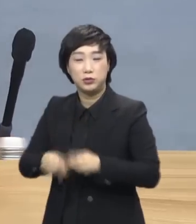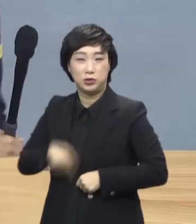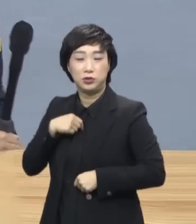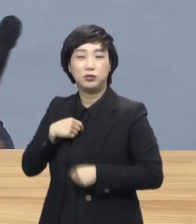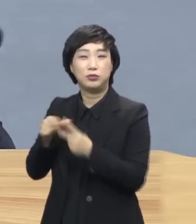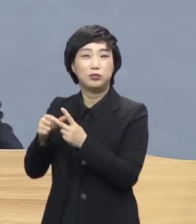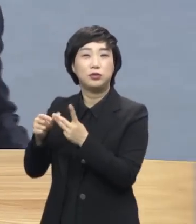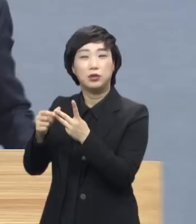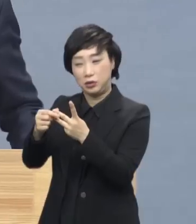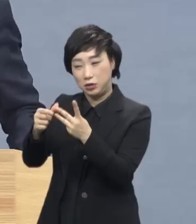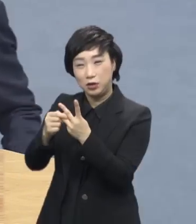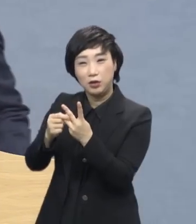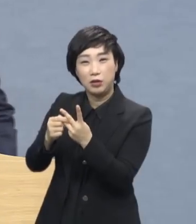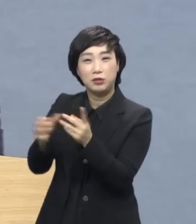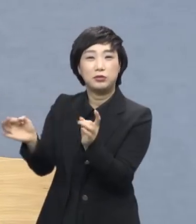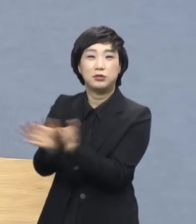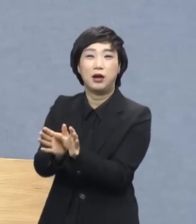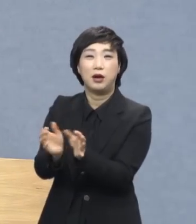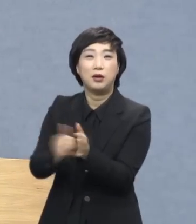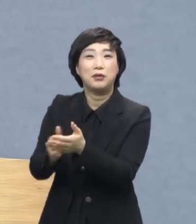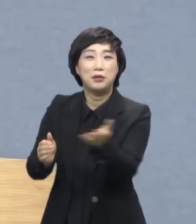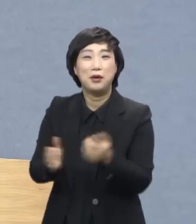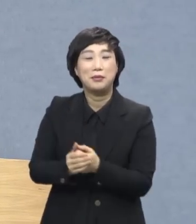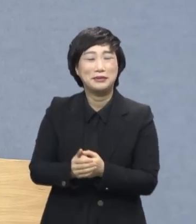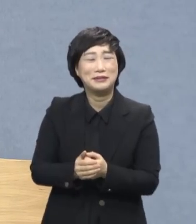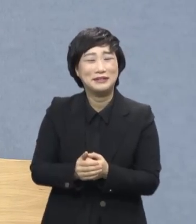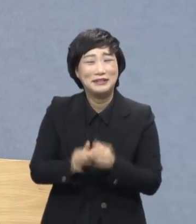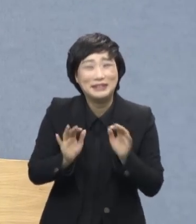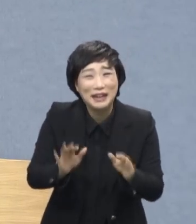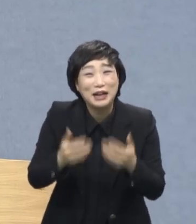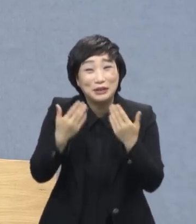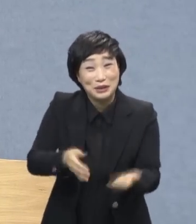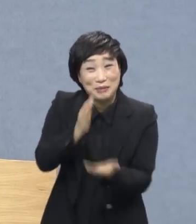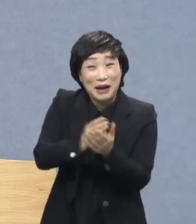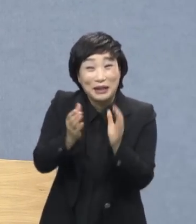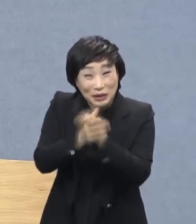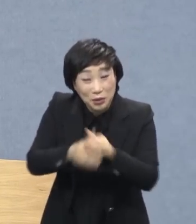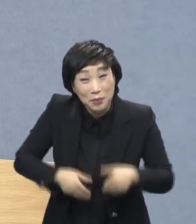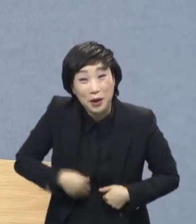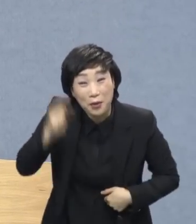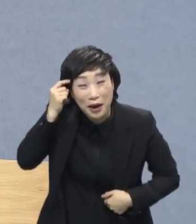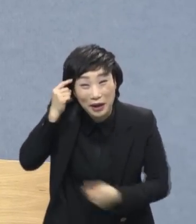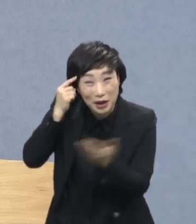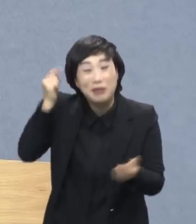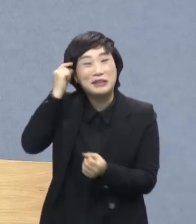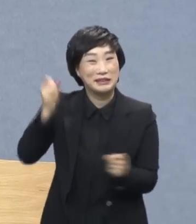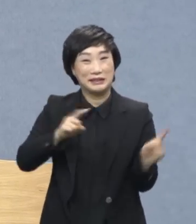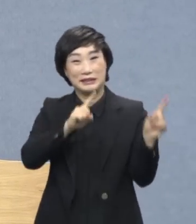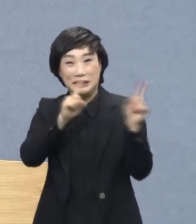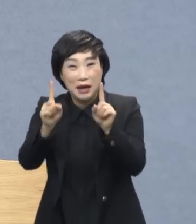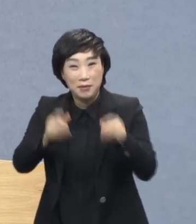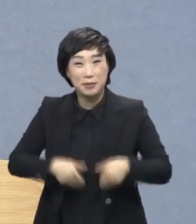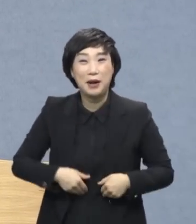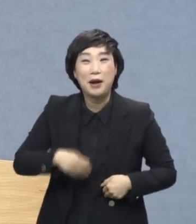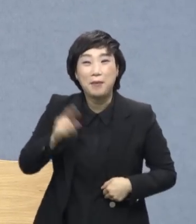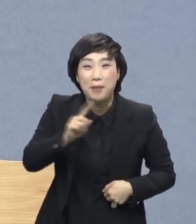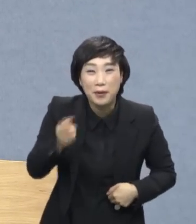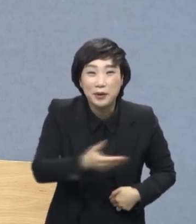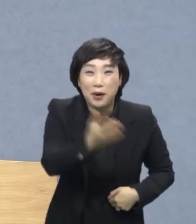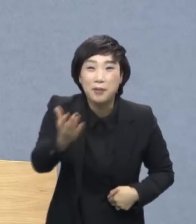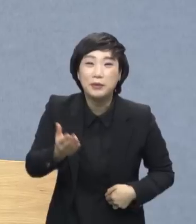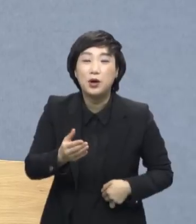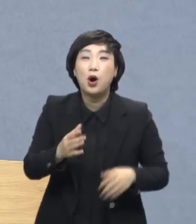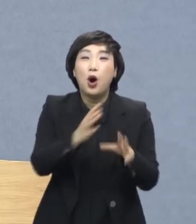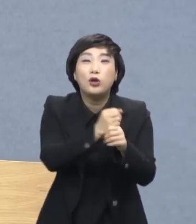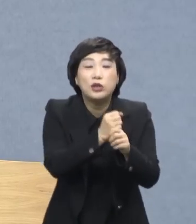그러니까 우리가 쉬지 말고 기도하라는 말은 바로 우리가 정신 차려야 될 것이 뭐냐. 어느